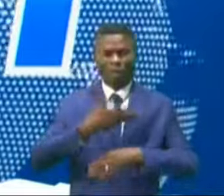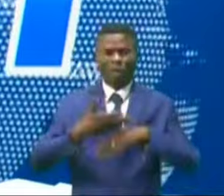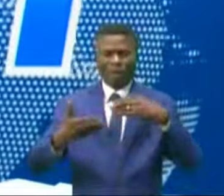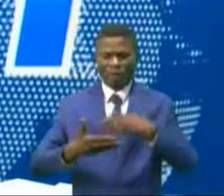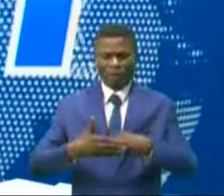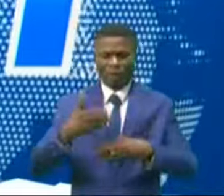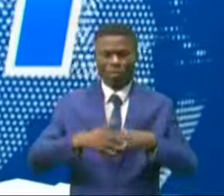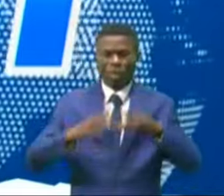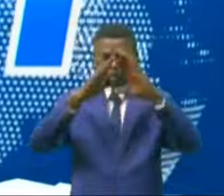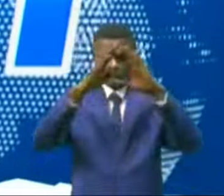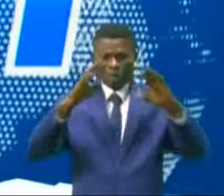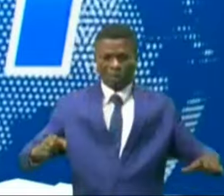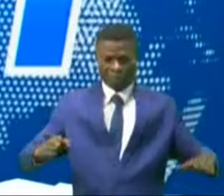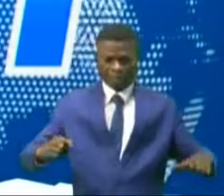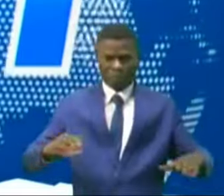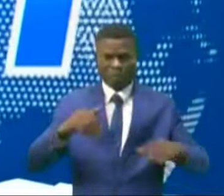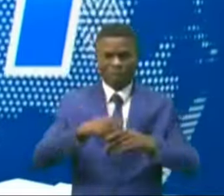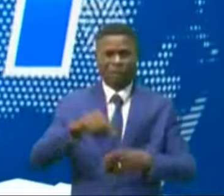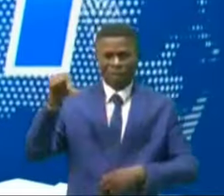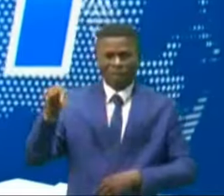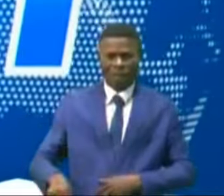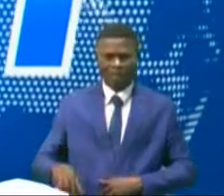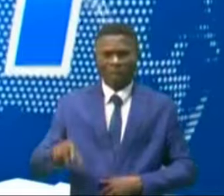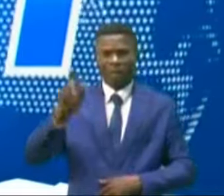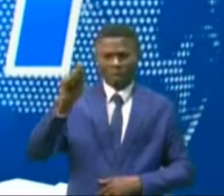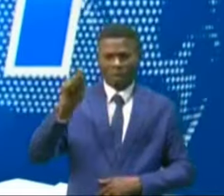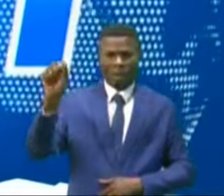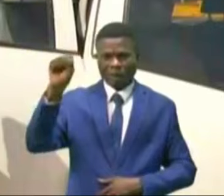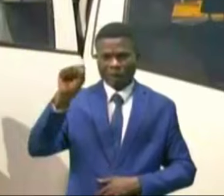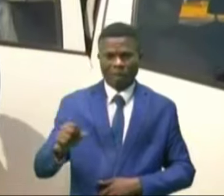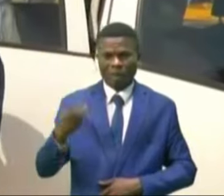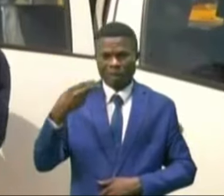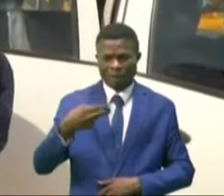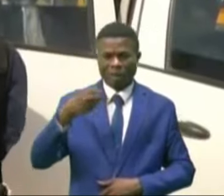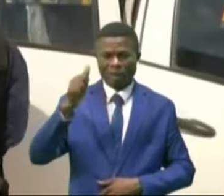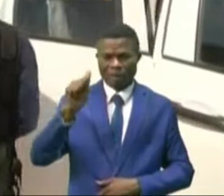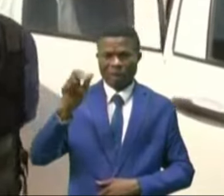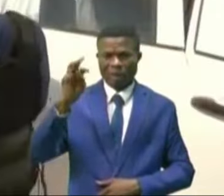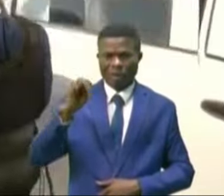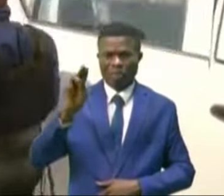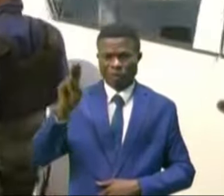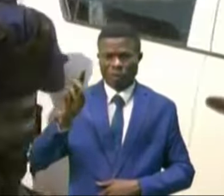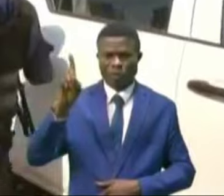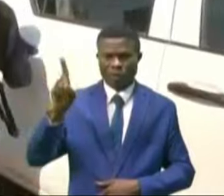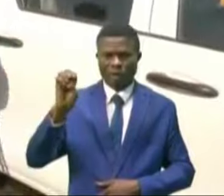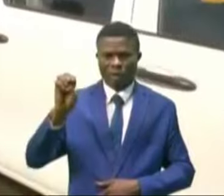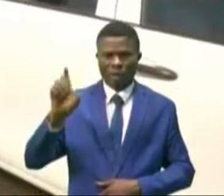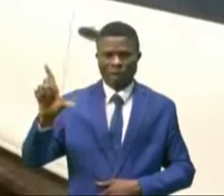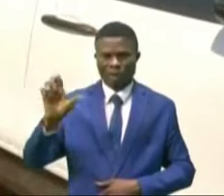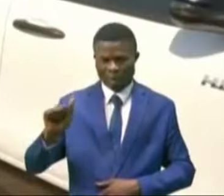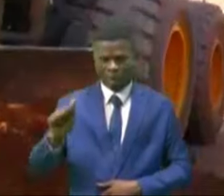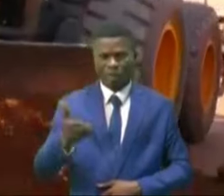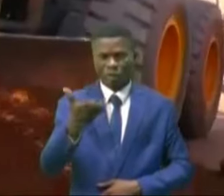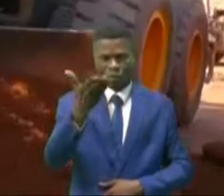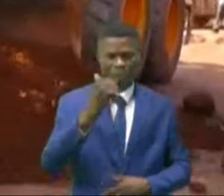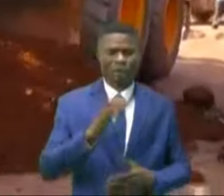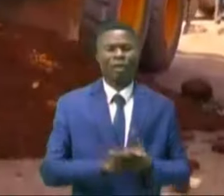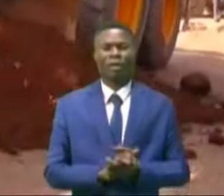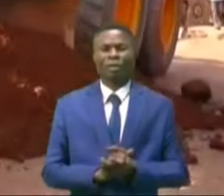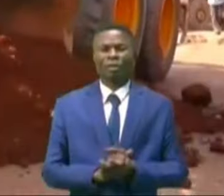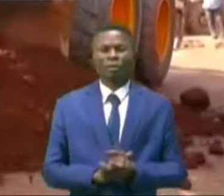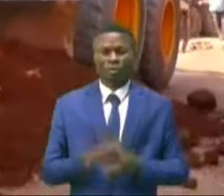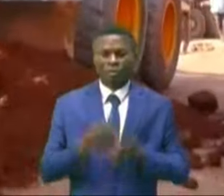d'un bâtiment dans le quartier Chamundenda. La chef de secteur de l'Huilou tient à